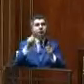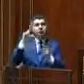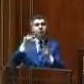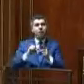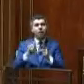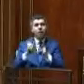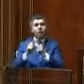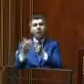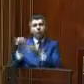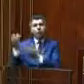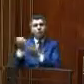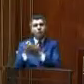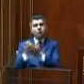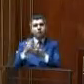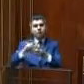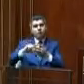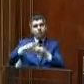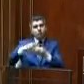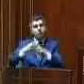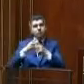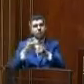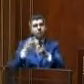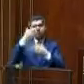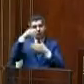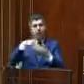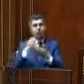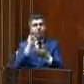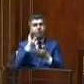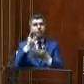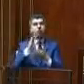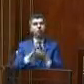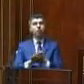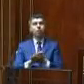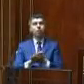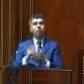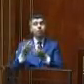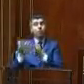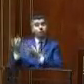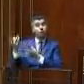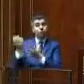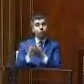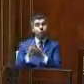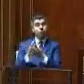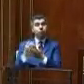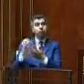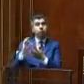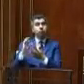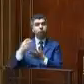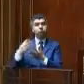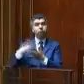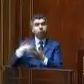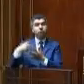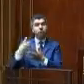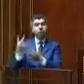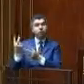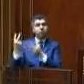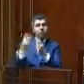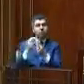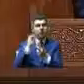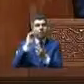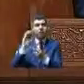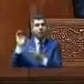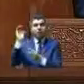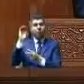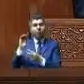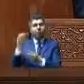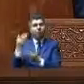من جهة أخرى من خلال تنزيل مختلف السياسات القطاعية وجذب الاستثمار الأجنبي والرفع من درجة استفادة